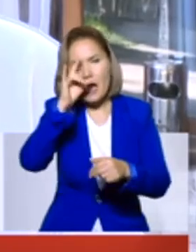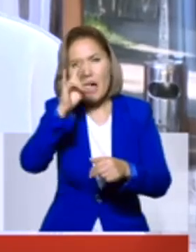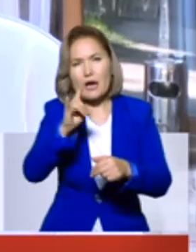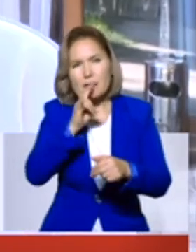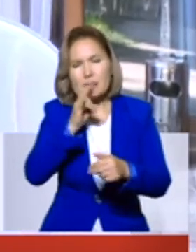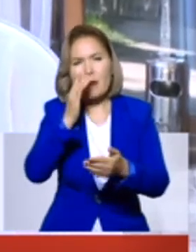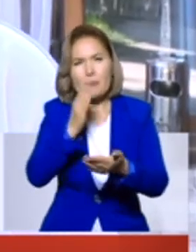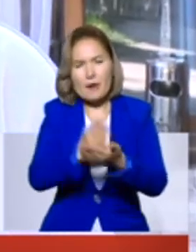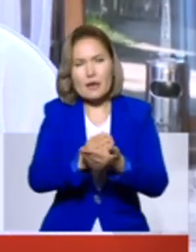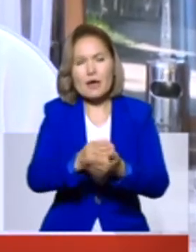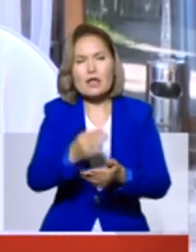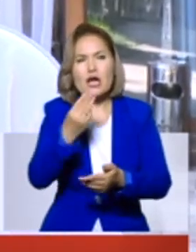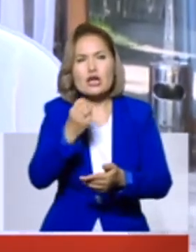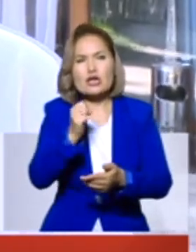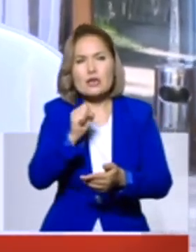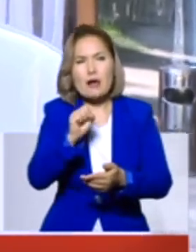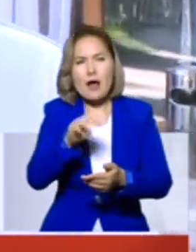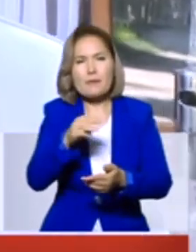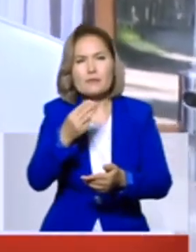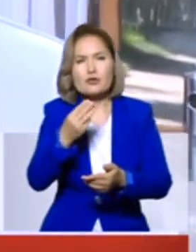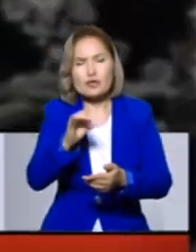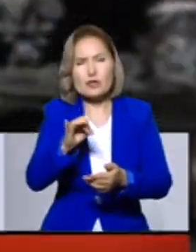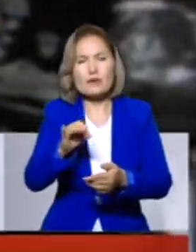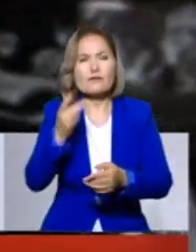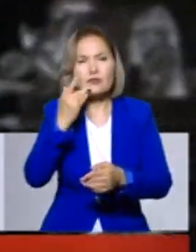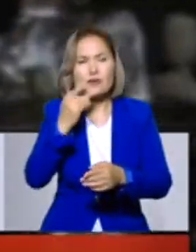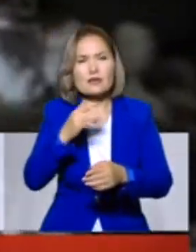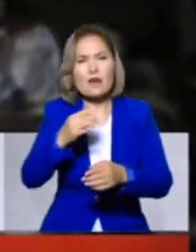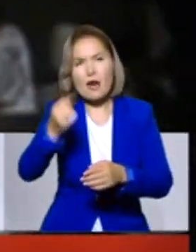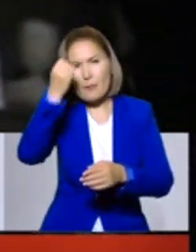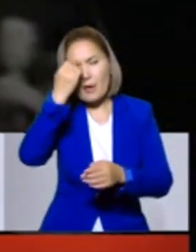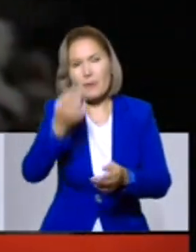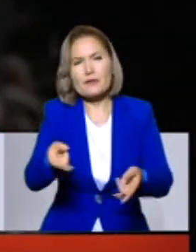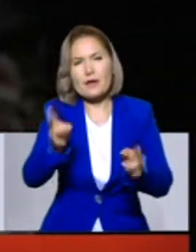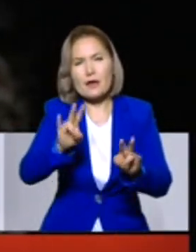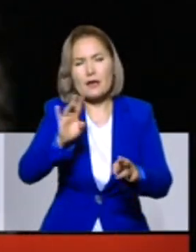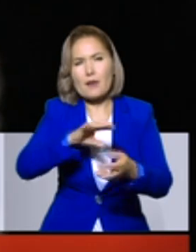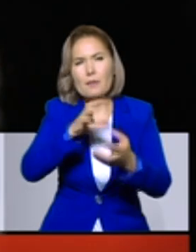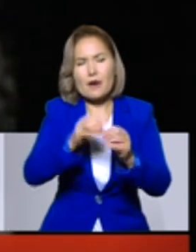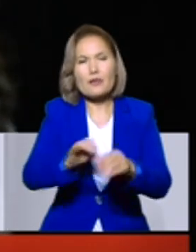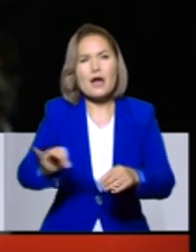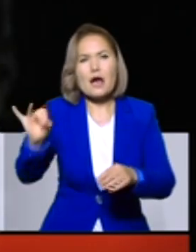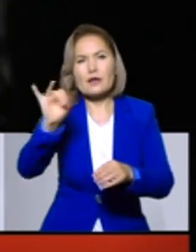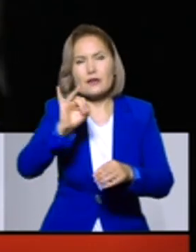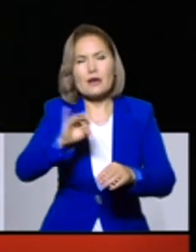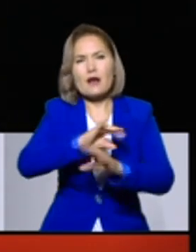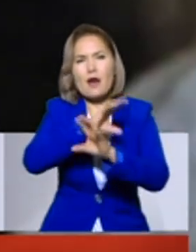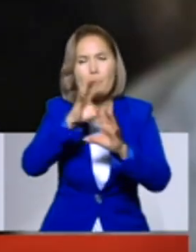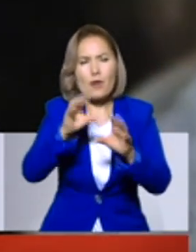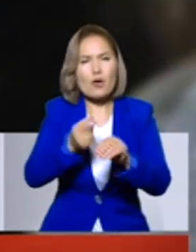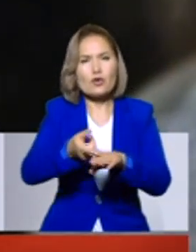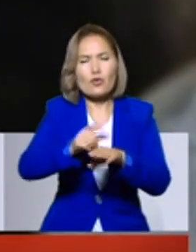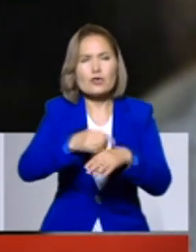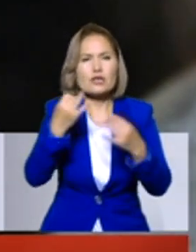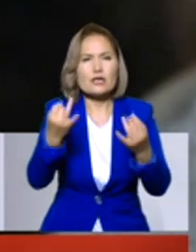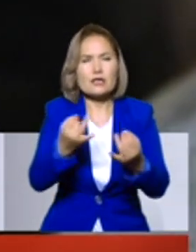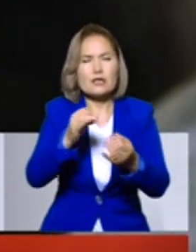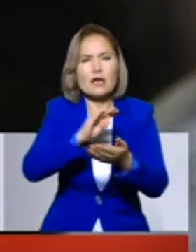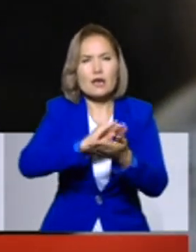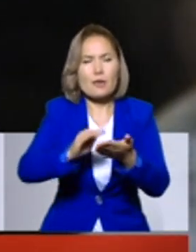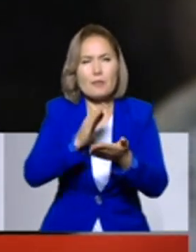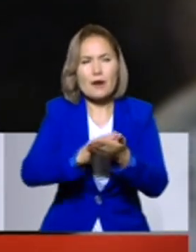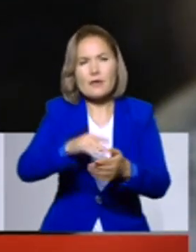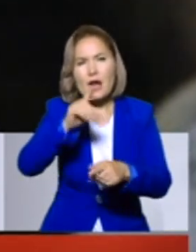кезде Шәмшінің әндері мәңгілікке қалатын сөзсіз. Шәмші Қалдаяқов әндерінің тақырыптық мазмұндық ауқымы аса кең. Елге,